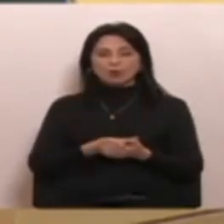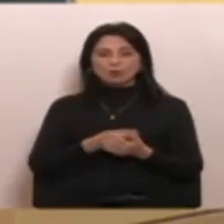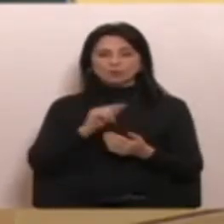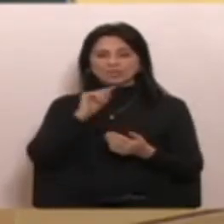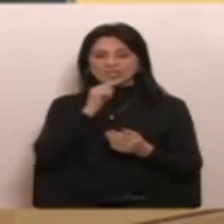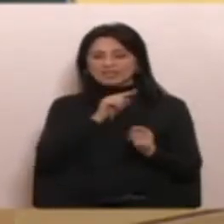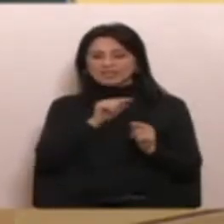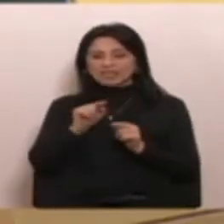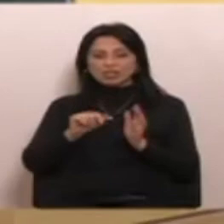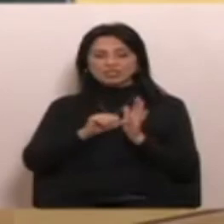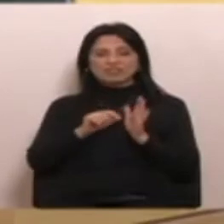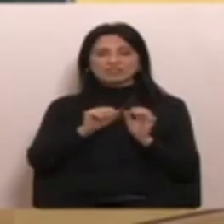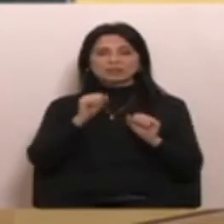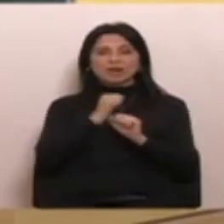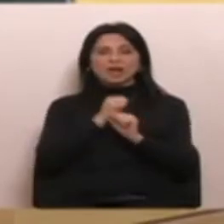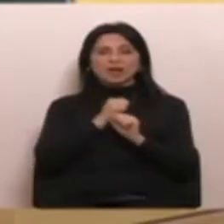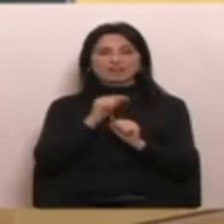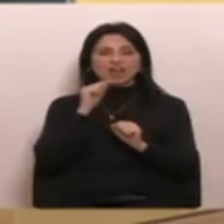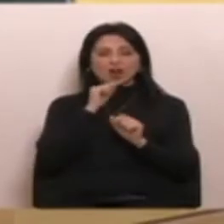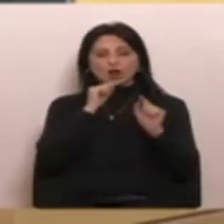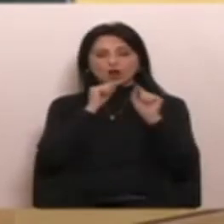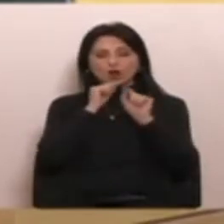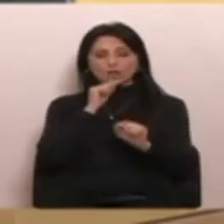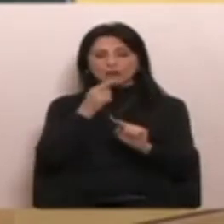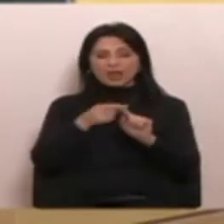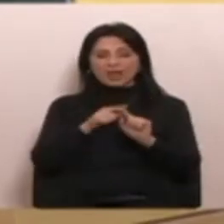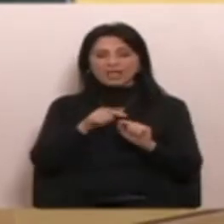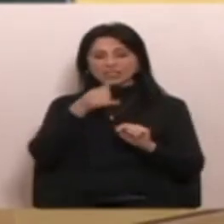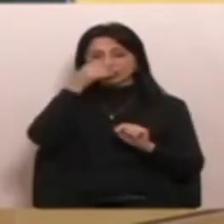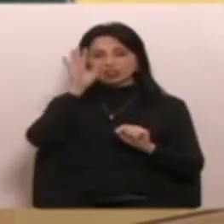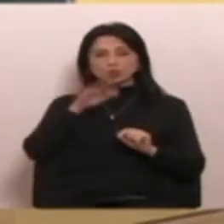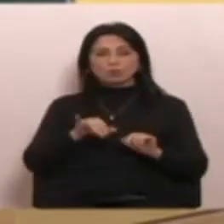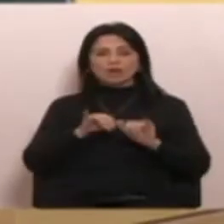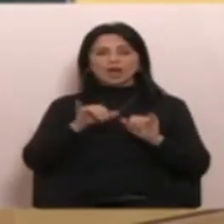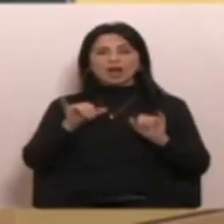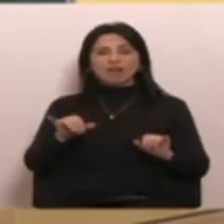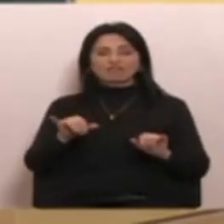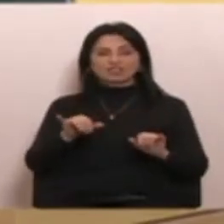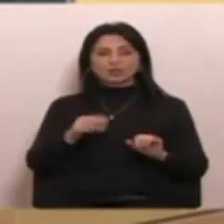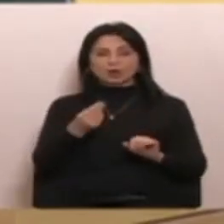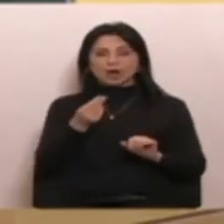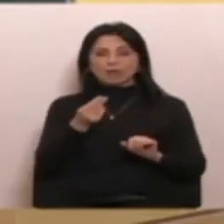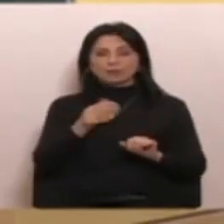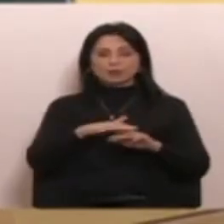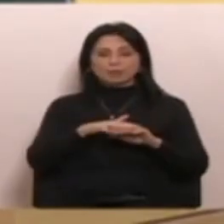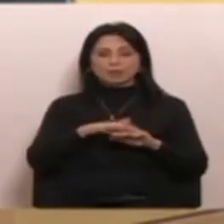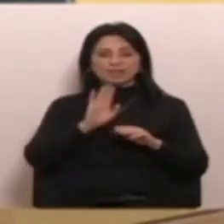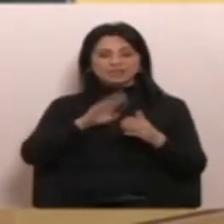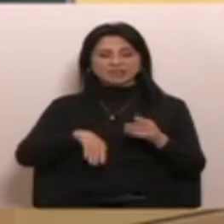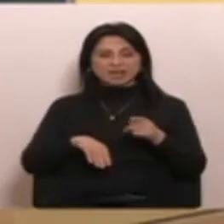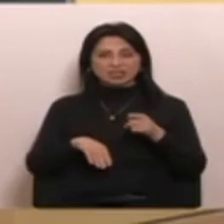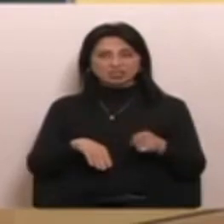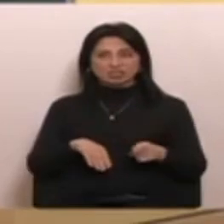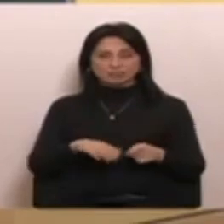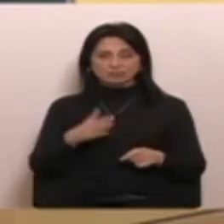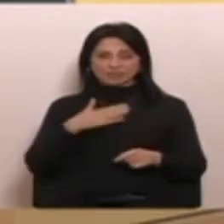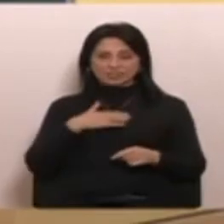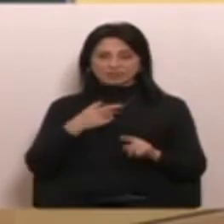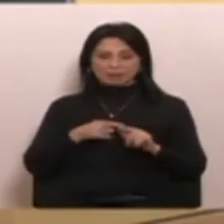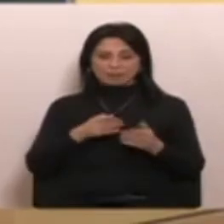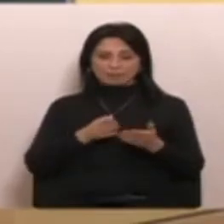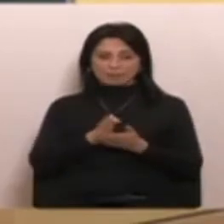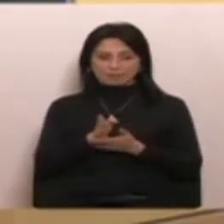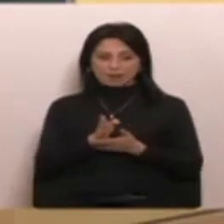დანაზოგების ინვესტირება მოახდინოს ეკონომიკაში და ეს შეუძლებელია განვითარებული კაპიტალური ბაზრის გარეშე. ჩვენ ამ